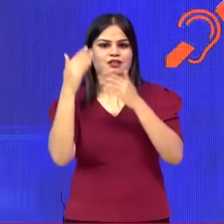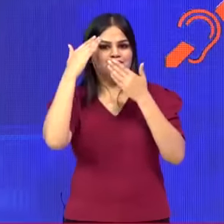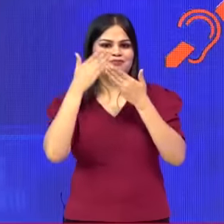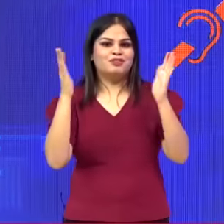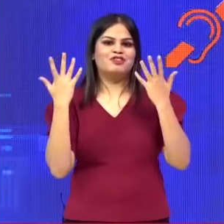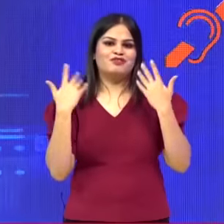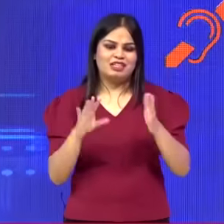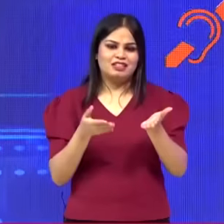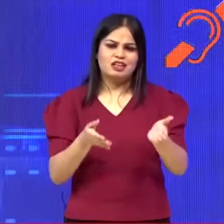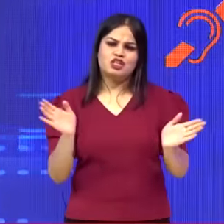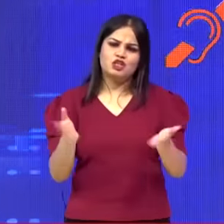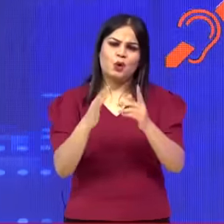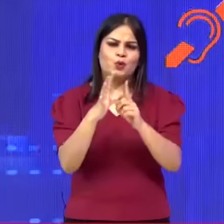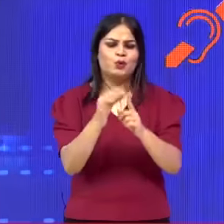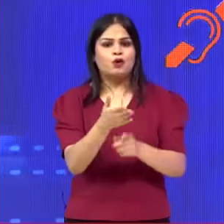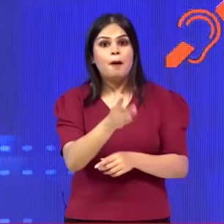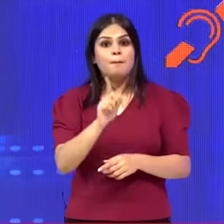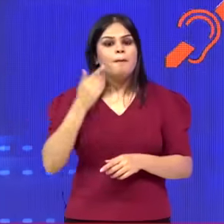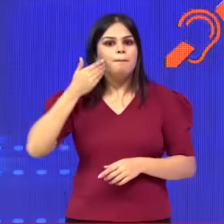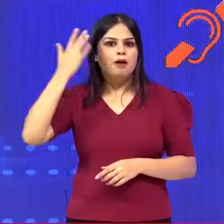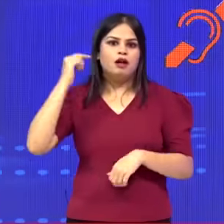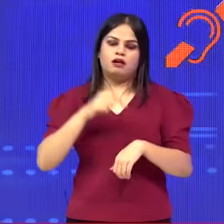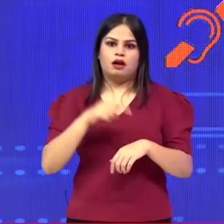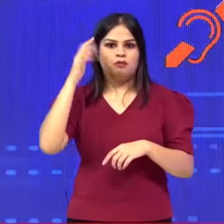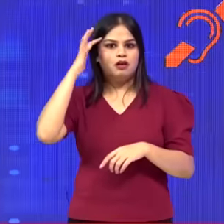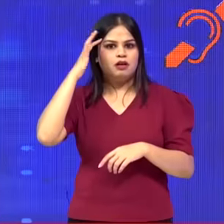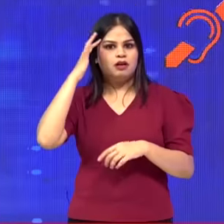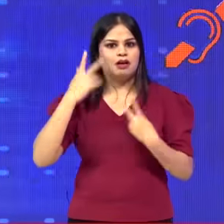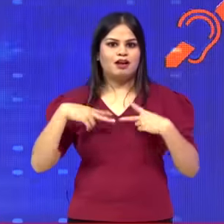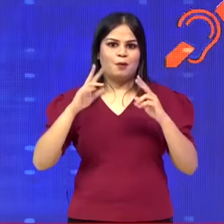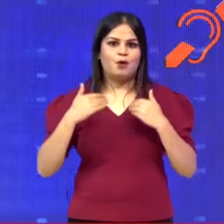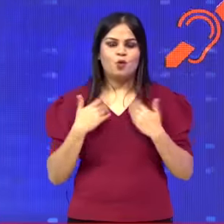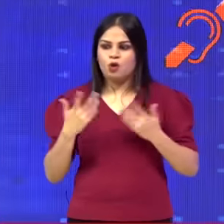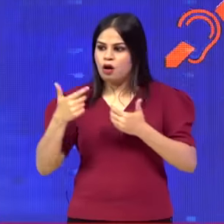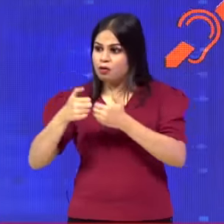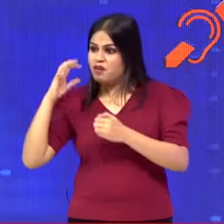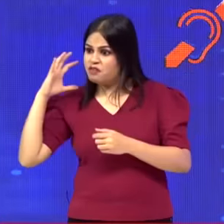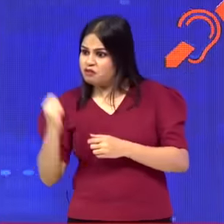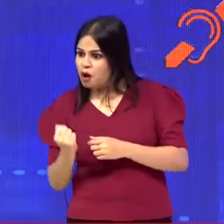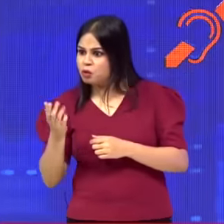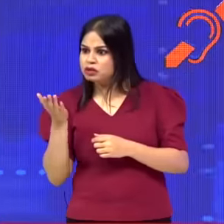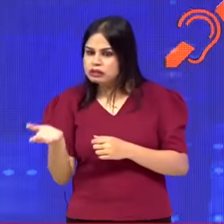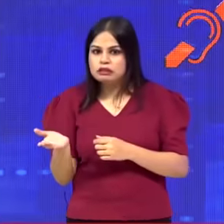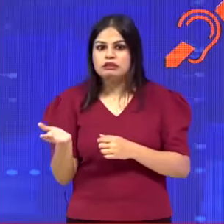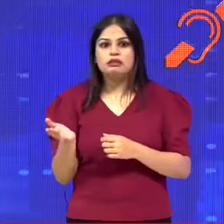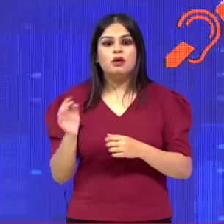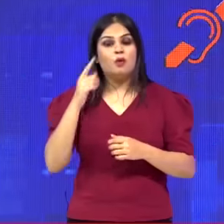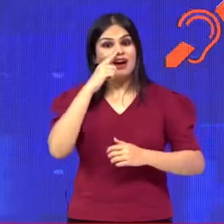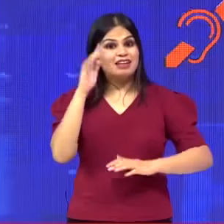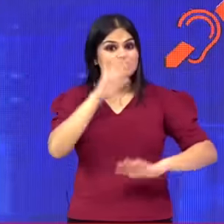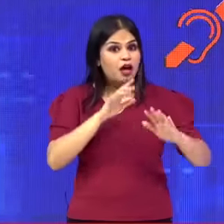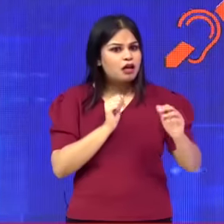now. But wo tension bahut hua karta tha us waqt ki girlfriend ko pata chalega, aur heroino ke